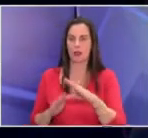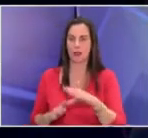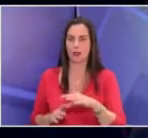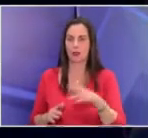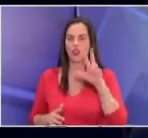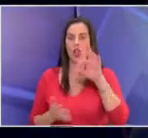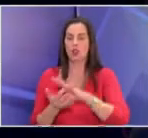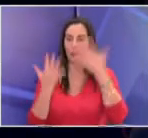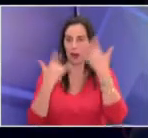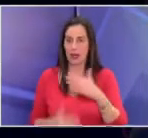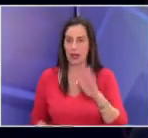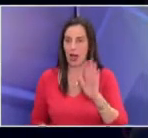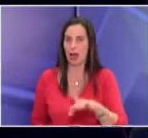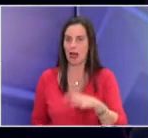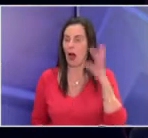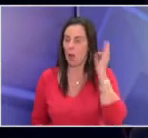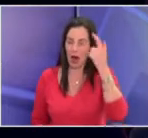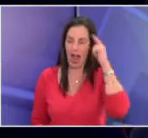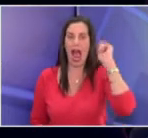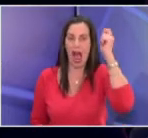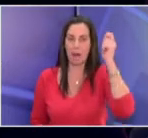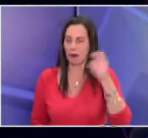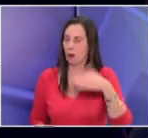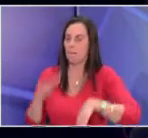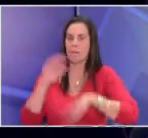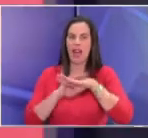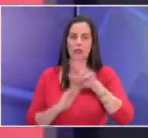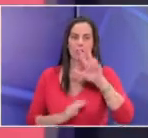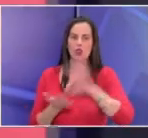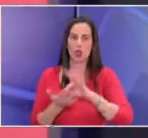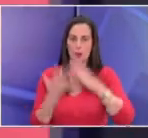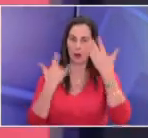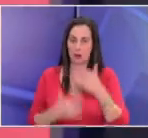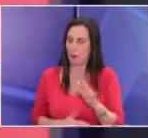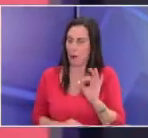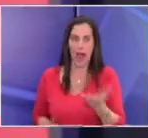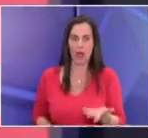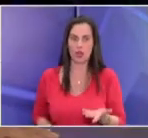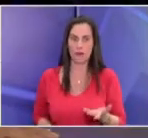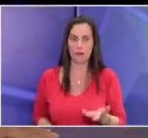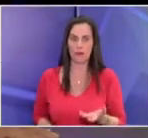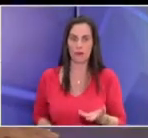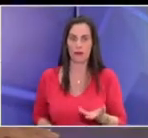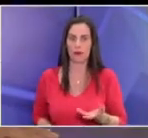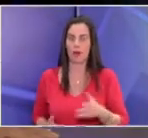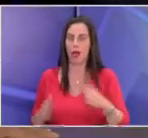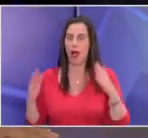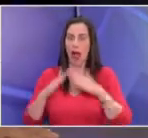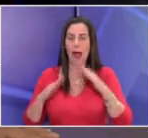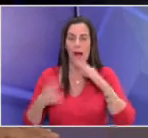חוץ מזה, אני אגיד לך, אני רוצה לראות ראש ממשלה, אני רוצה לראות ראש ממשלה מזרחי ולמות.